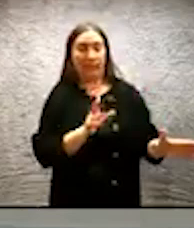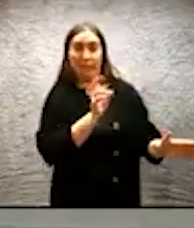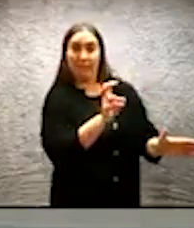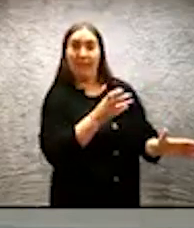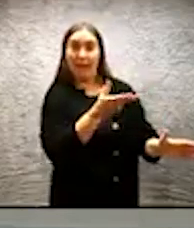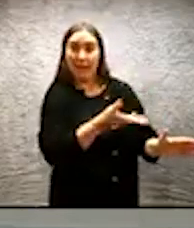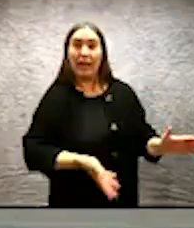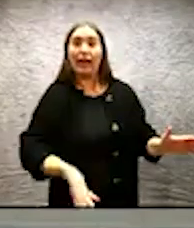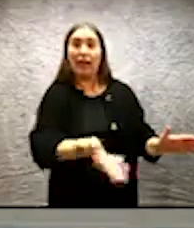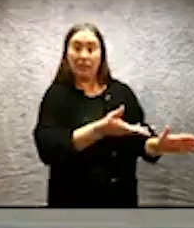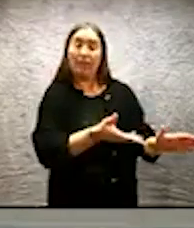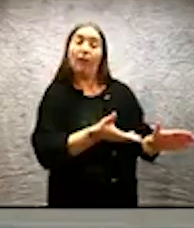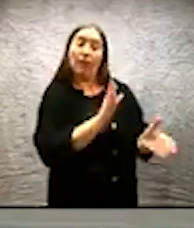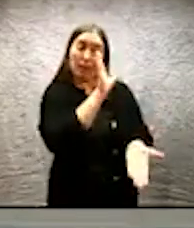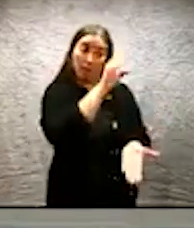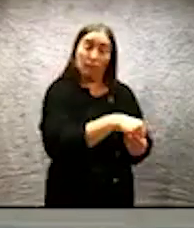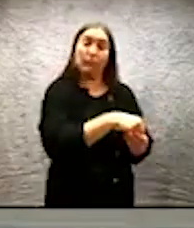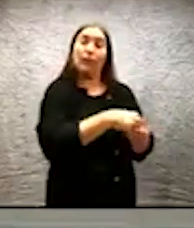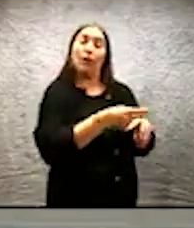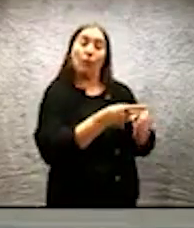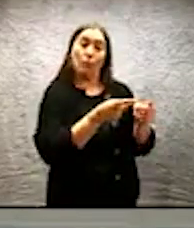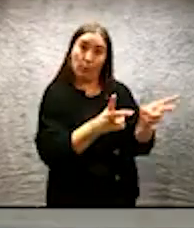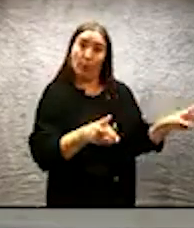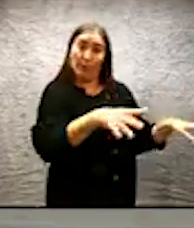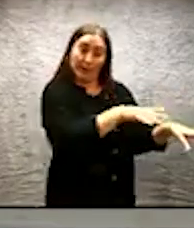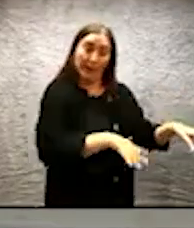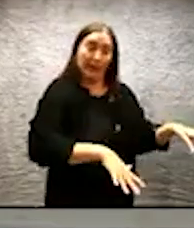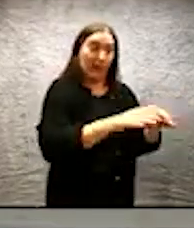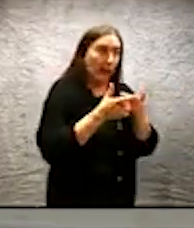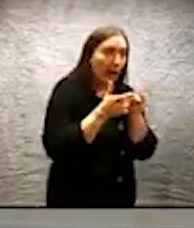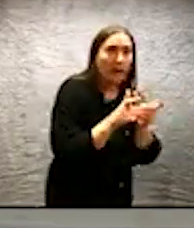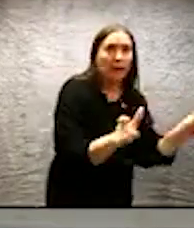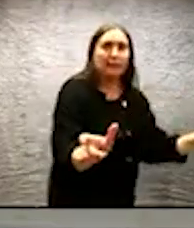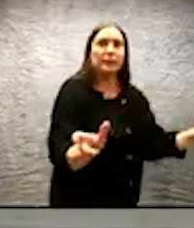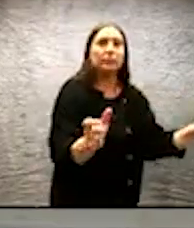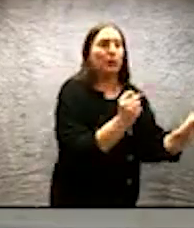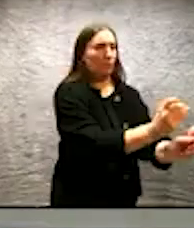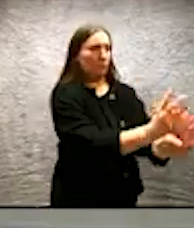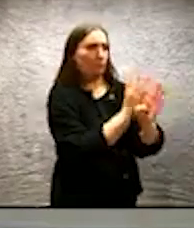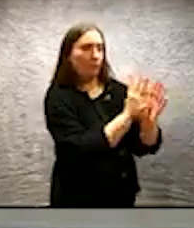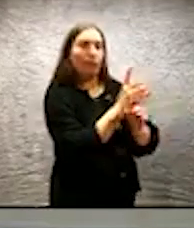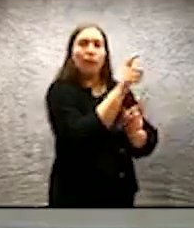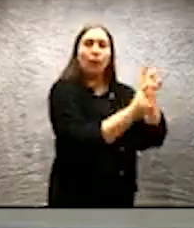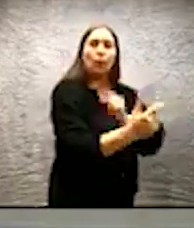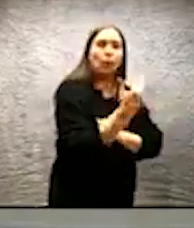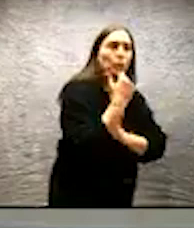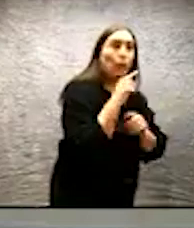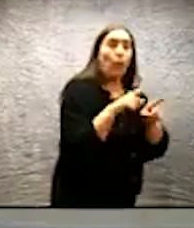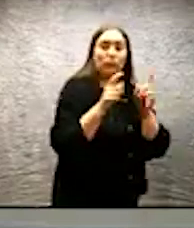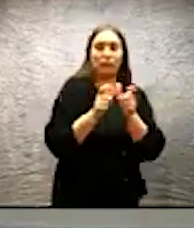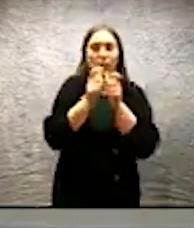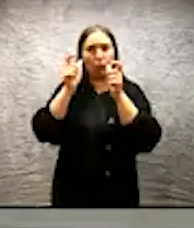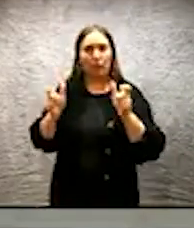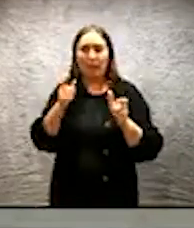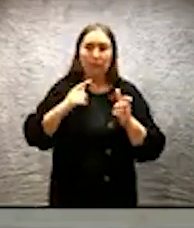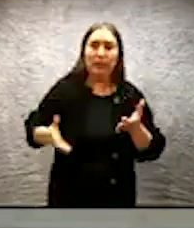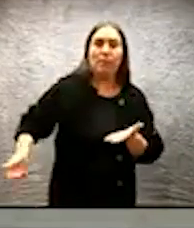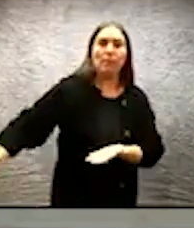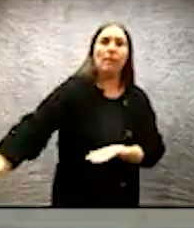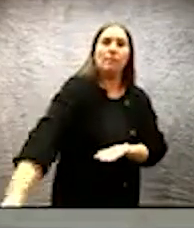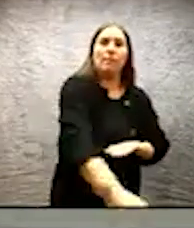lieu en domanialité publique, l'accessibilité et la disponibilité du service pour les usagers et pour l'entreprise en charge de la